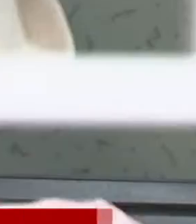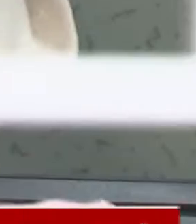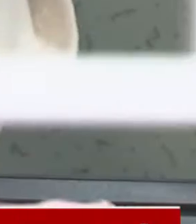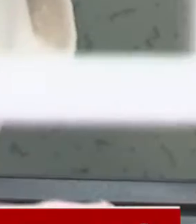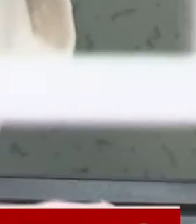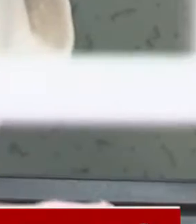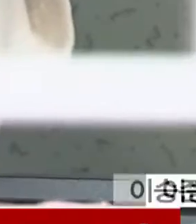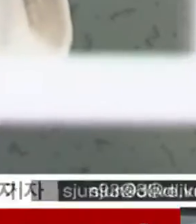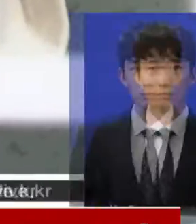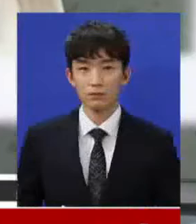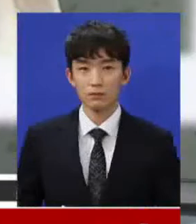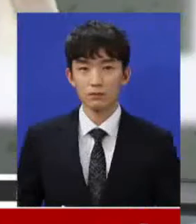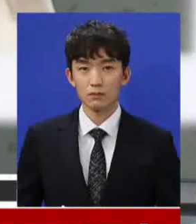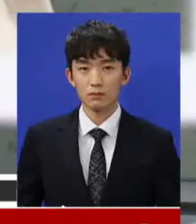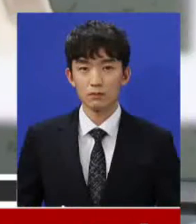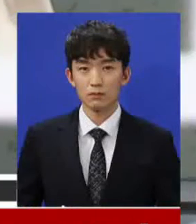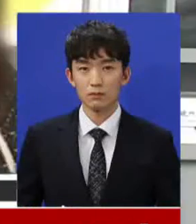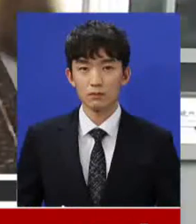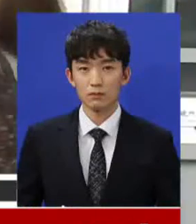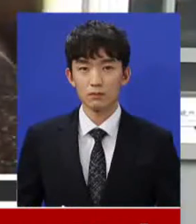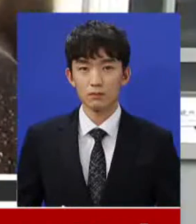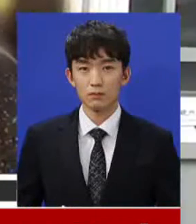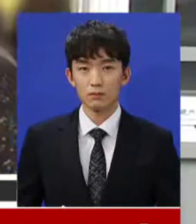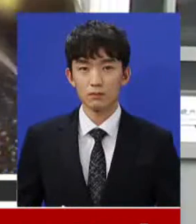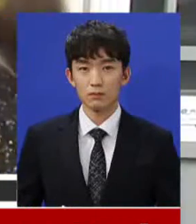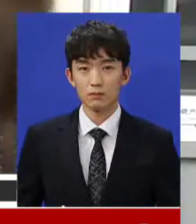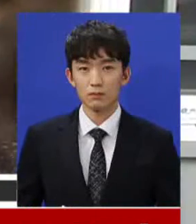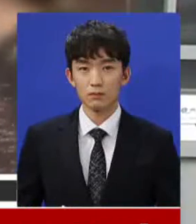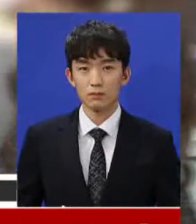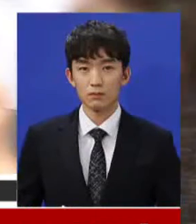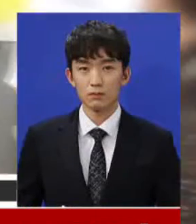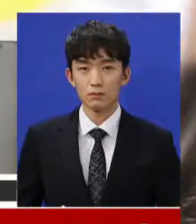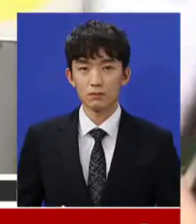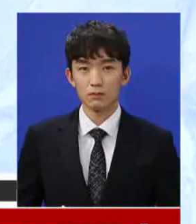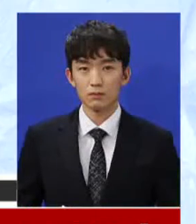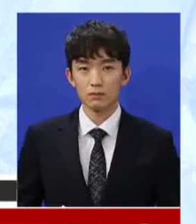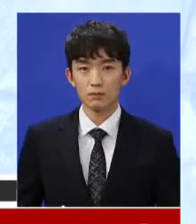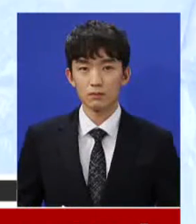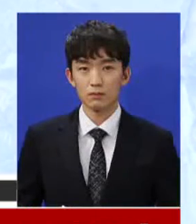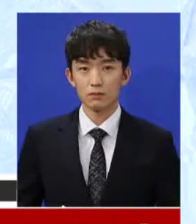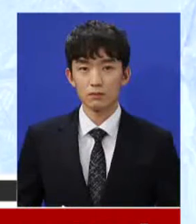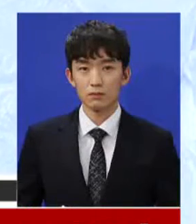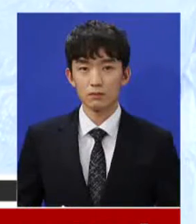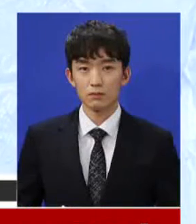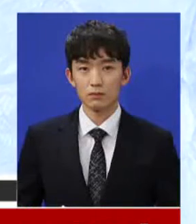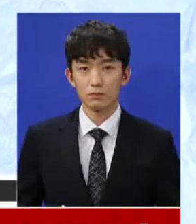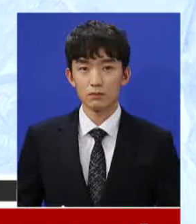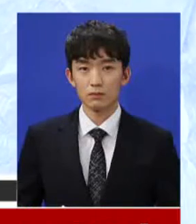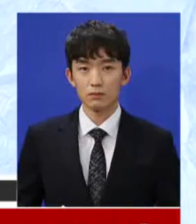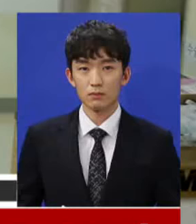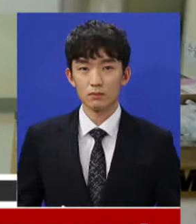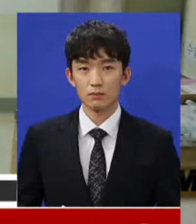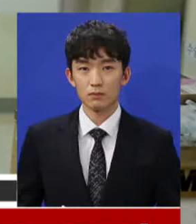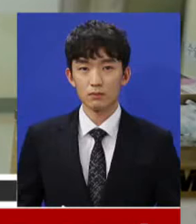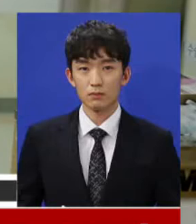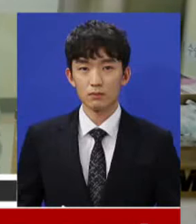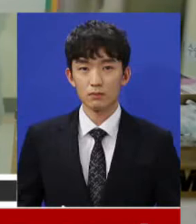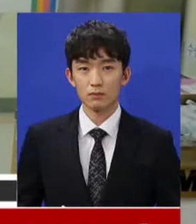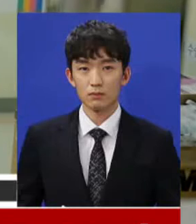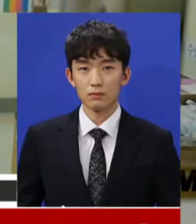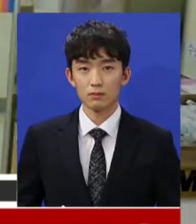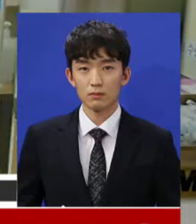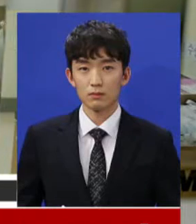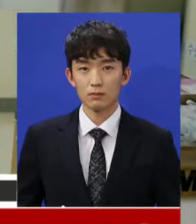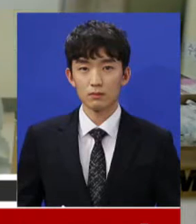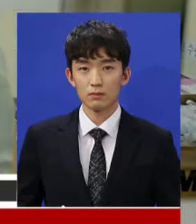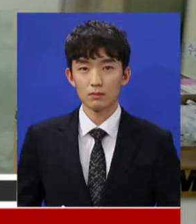늘어 모두 59,773명으로 집계됐습니다. 해외 입국 사례가 25명, 지역 발생이